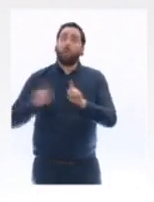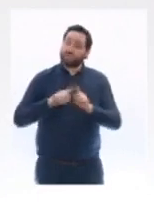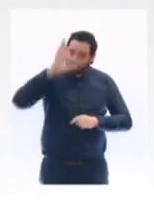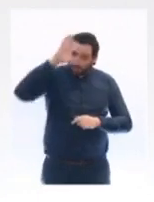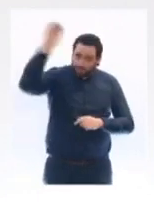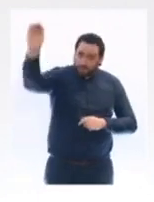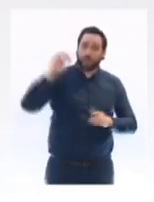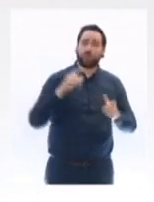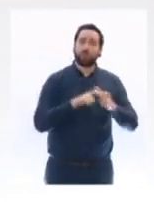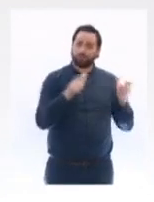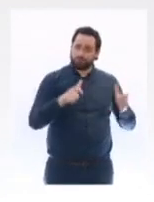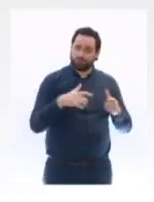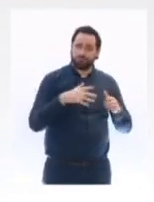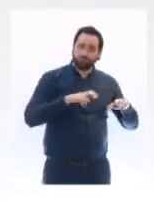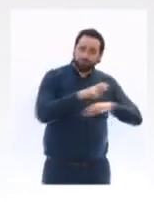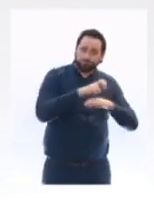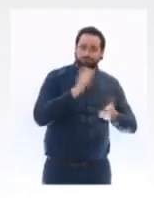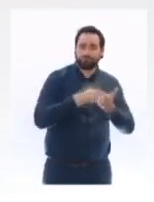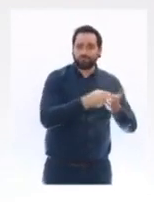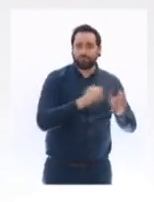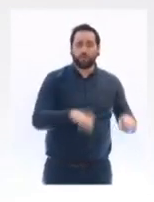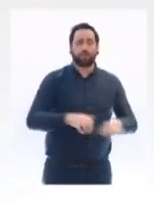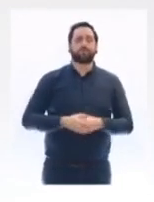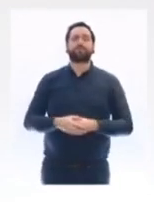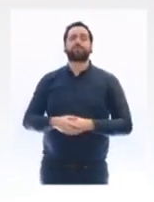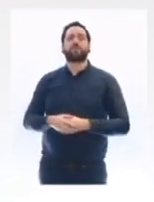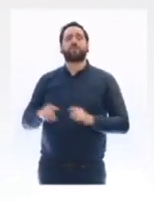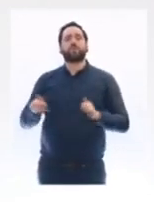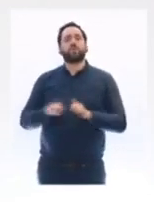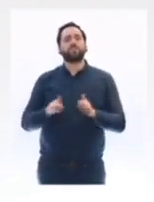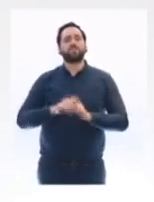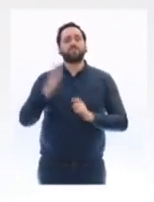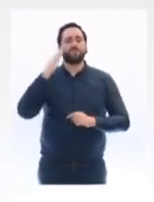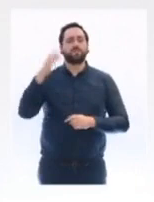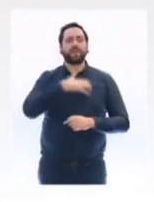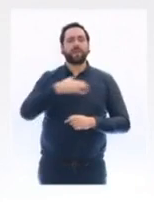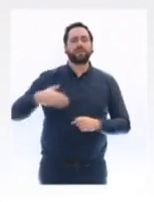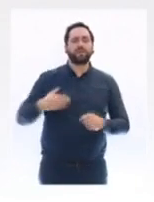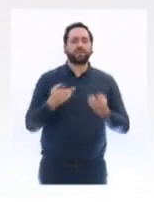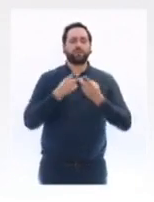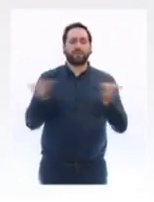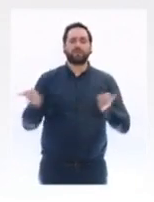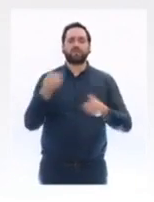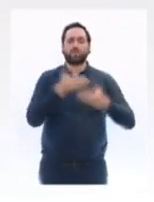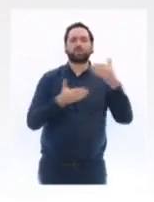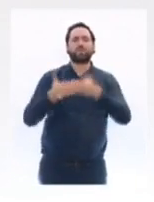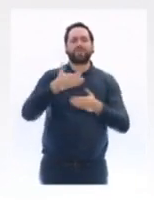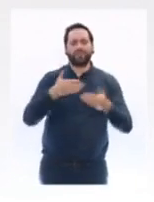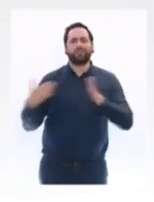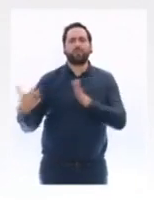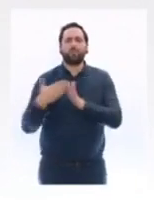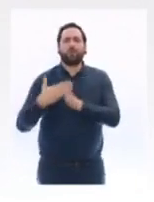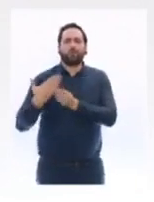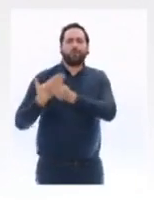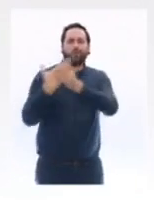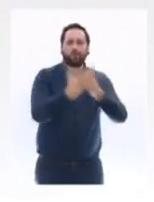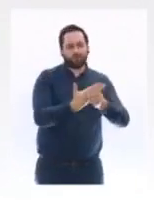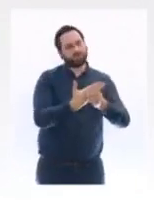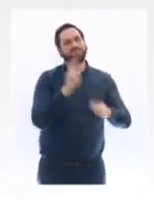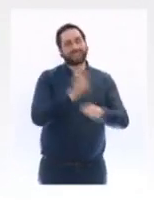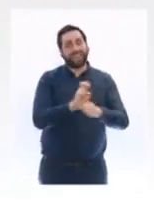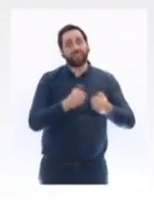absolument essentiels. Voilà les quelques éléments que je voulais vous présenter. Je voudrais terminer, Monsieur le Premier ministre, par une conviction profonde.